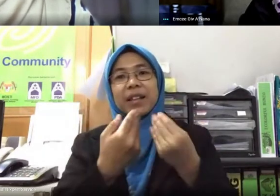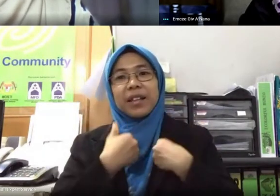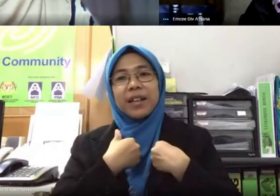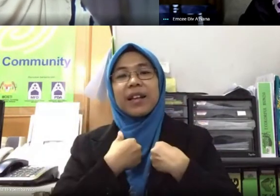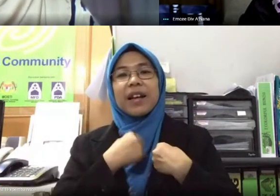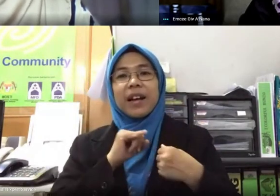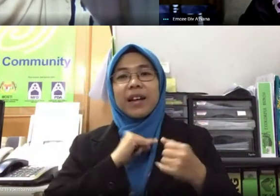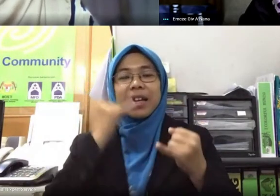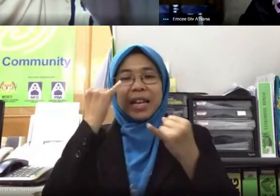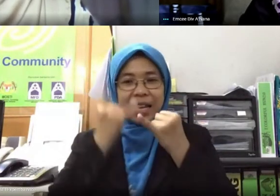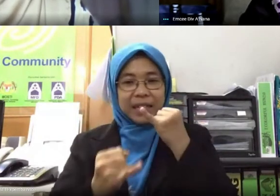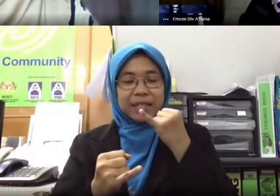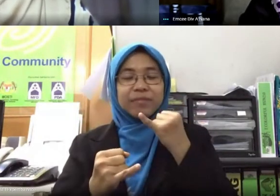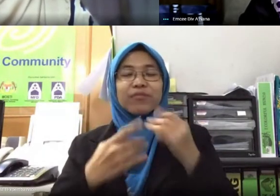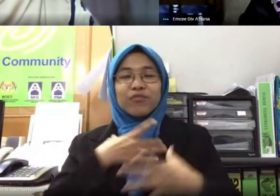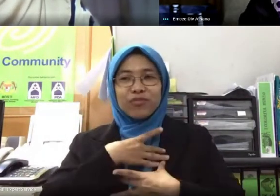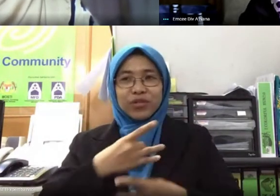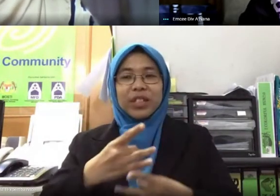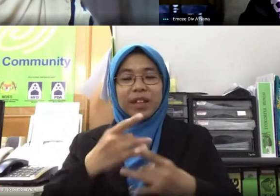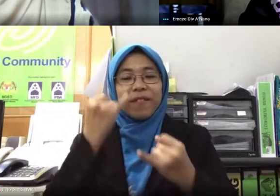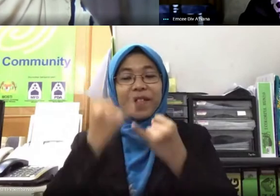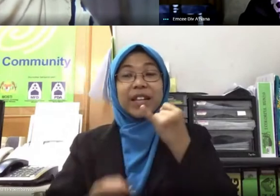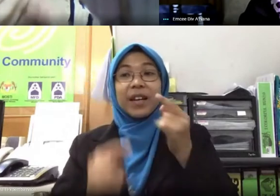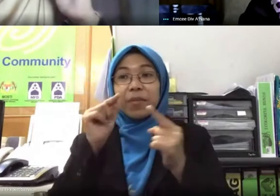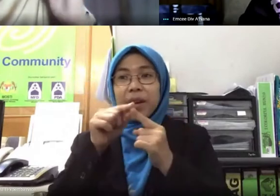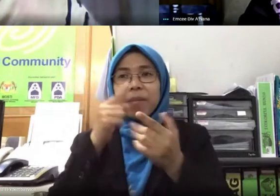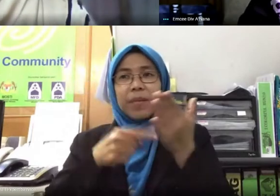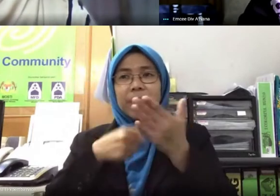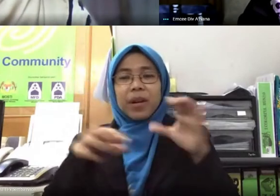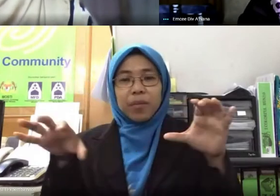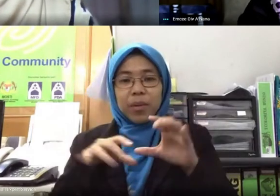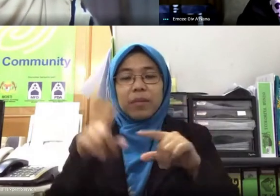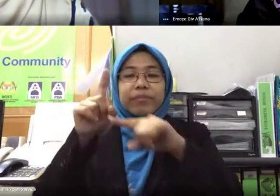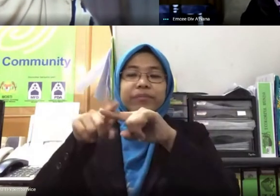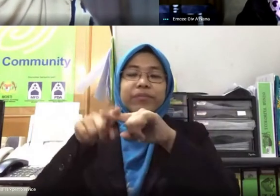the final point, which is apa pun kita nak buat tetap ianya